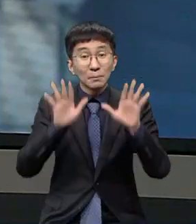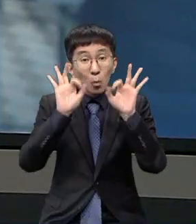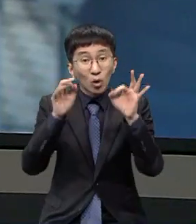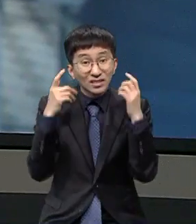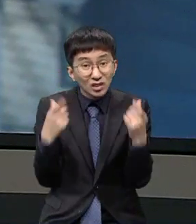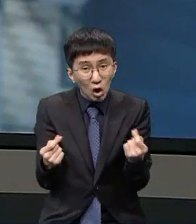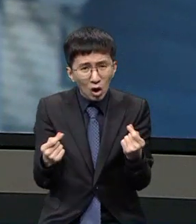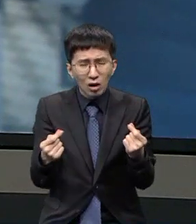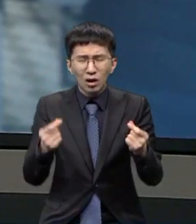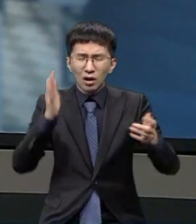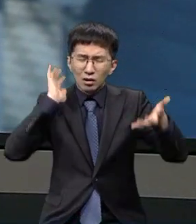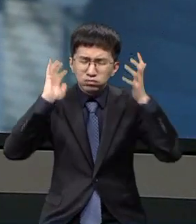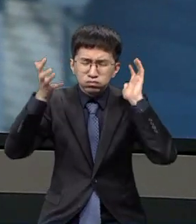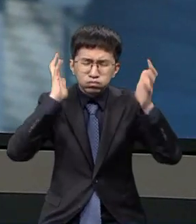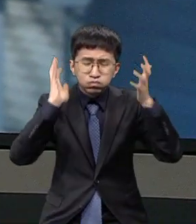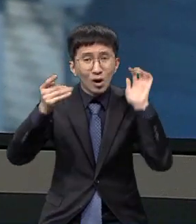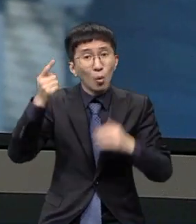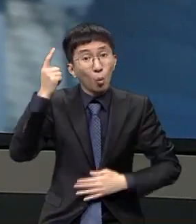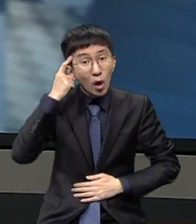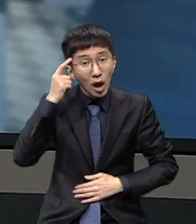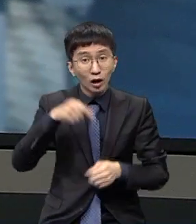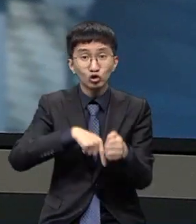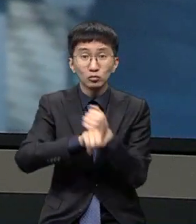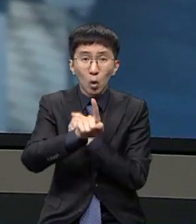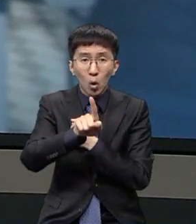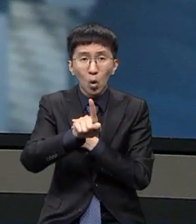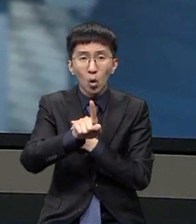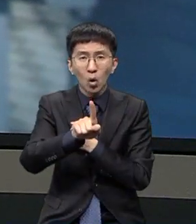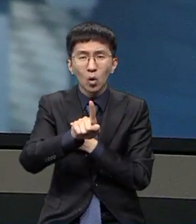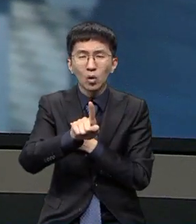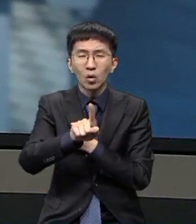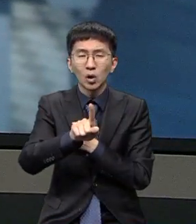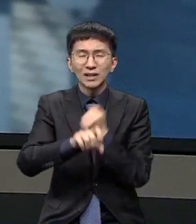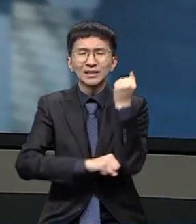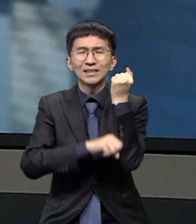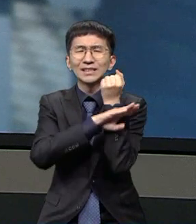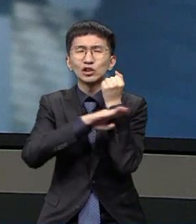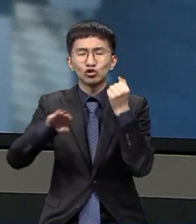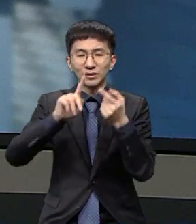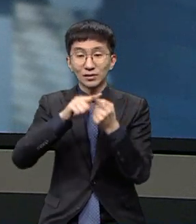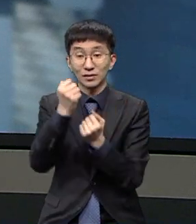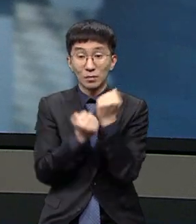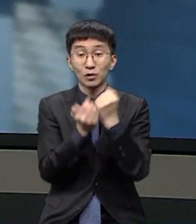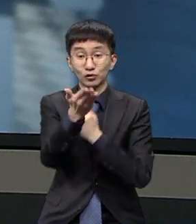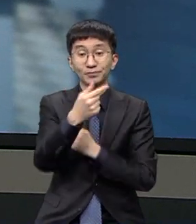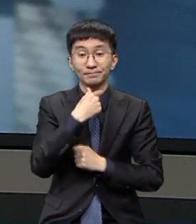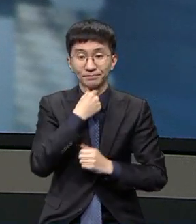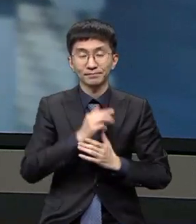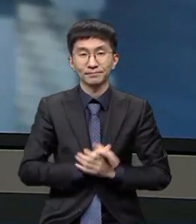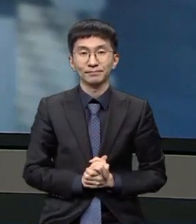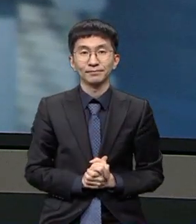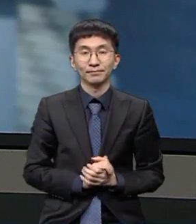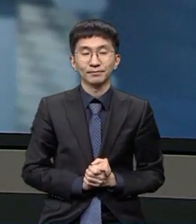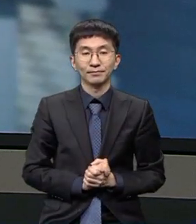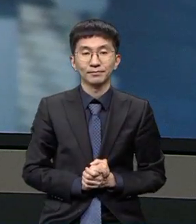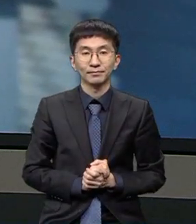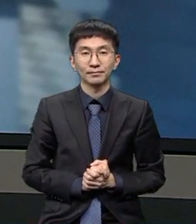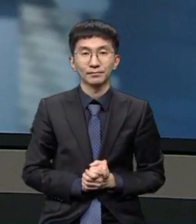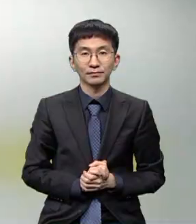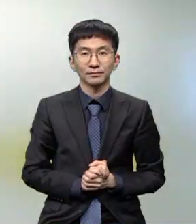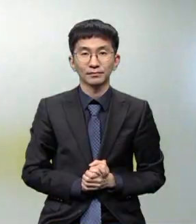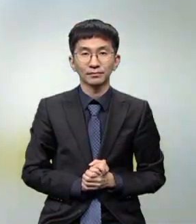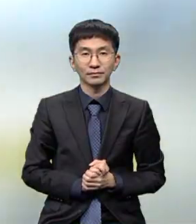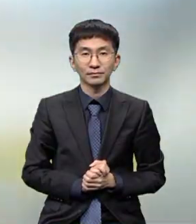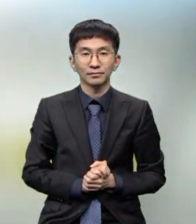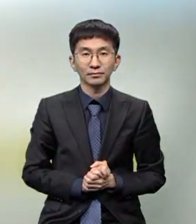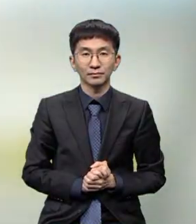네, 보신 것 같은 여러 혼선이 왜 빚어지게 됐는지 논란이 되는 방역 지침을 짚어보겠습니다. 정다은 기자입니다.